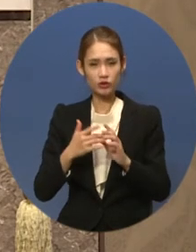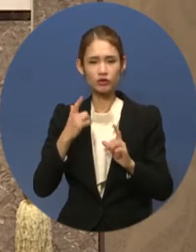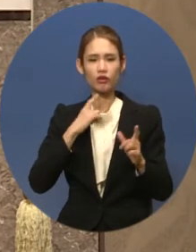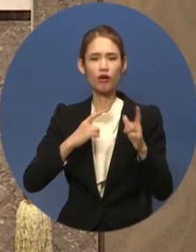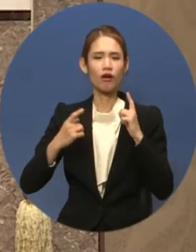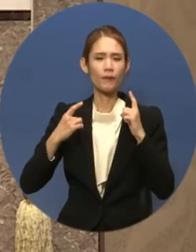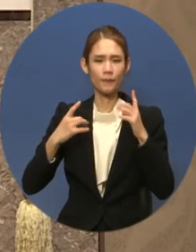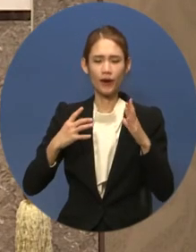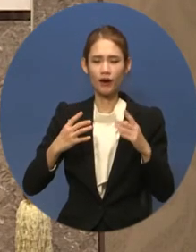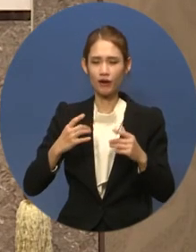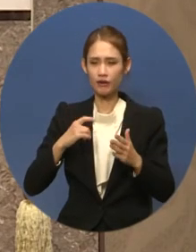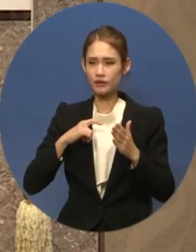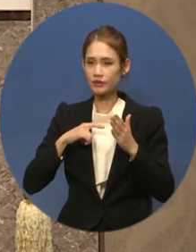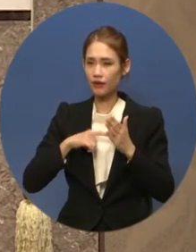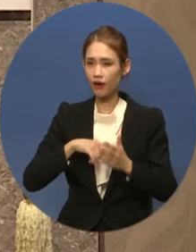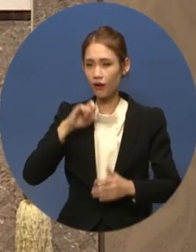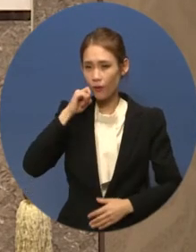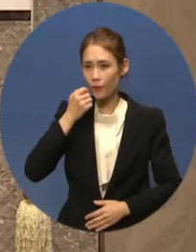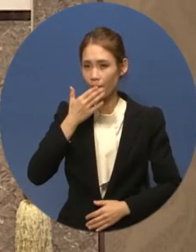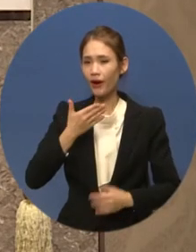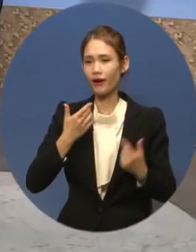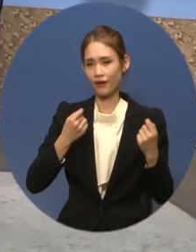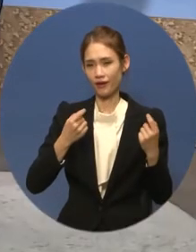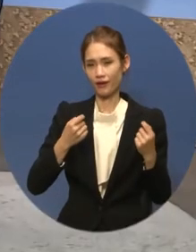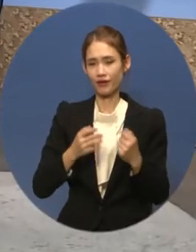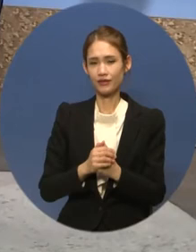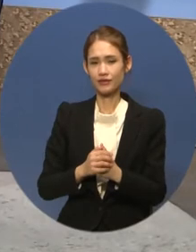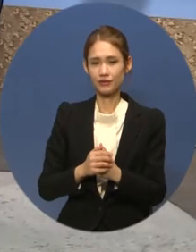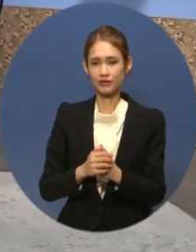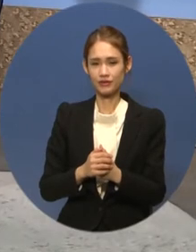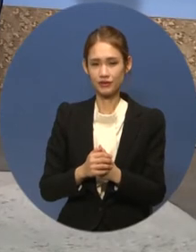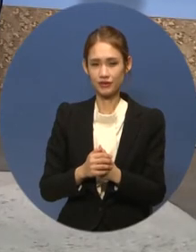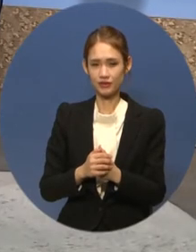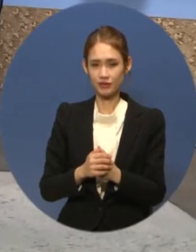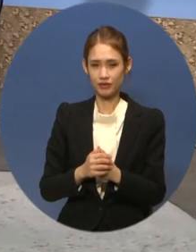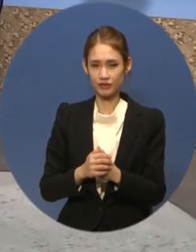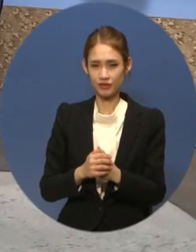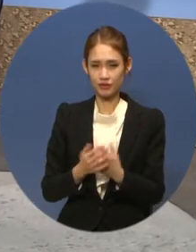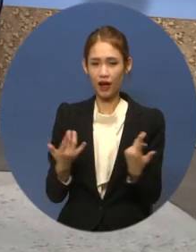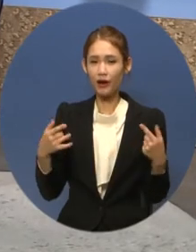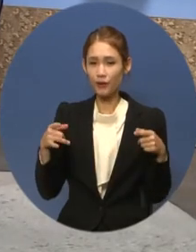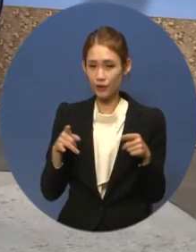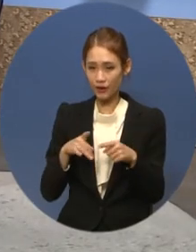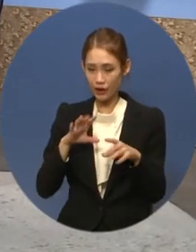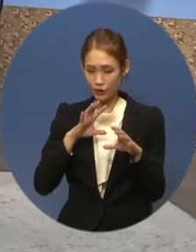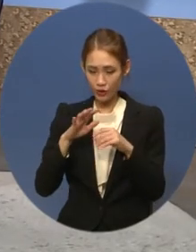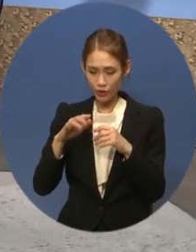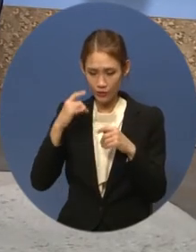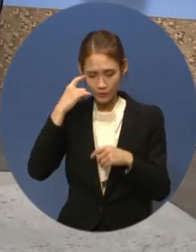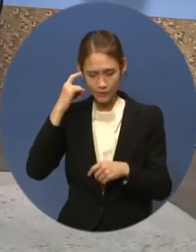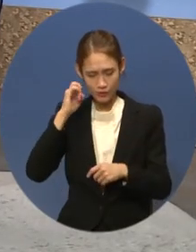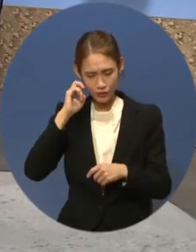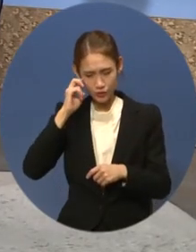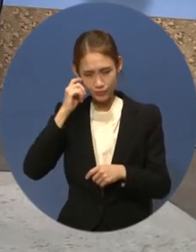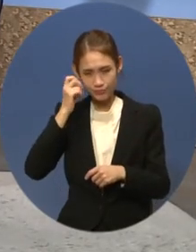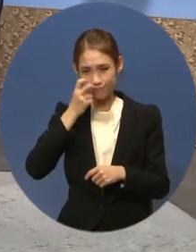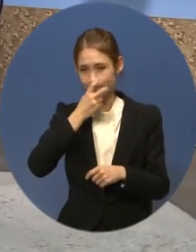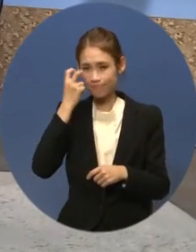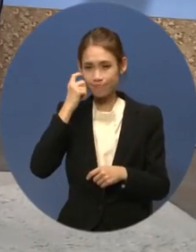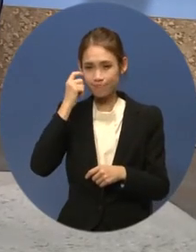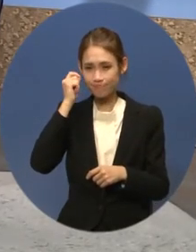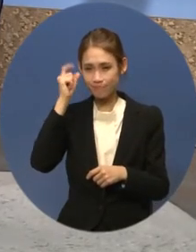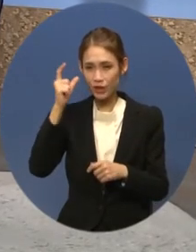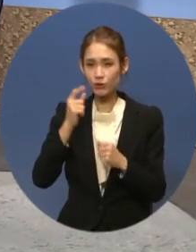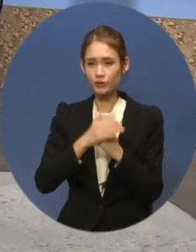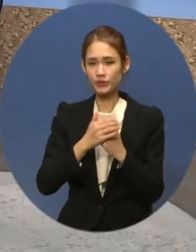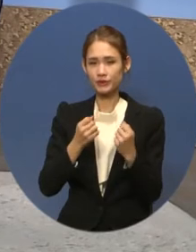고비를 넘길 것이라고 생각합니다 네 맞습니다 또 위드 코로나 시대에 맞춘 또 현명한 우리 국민들이 녹여 낼